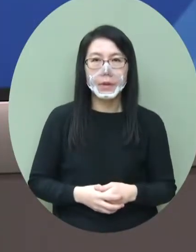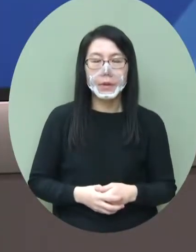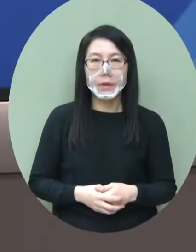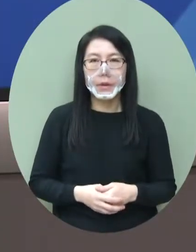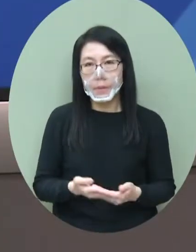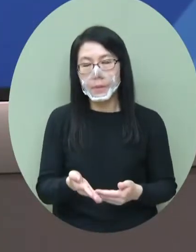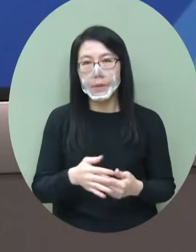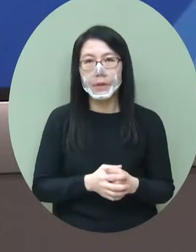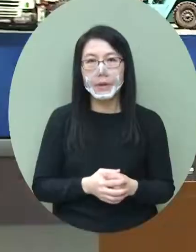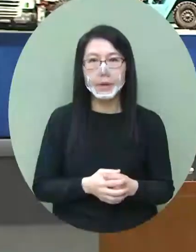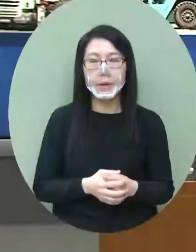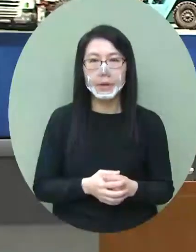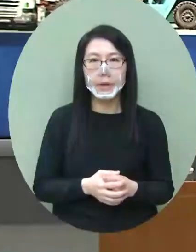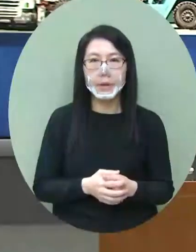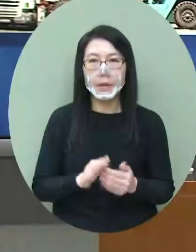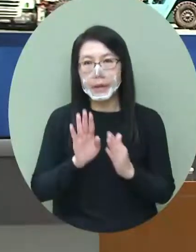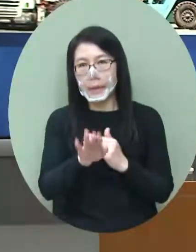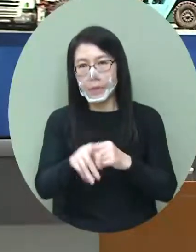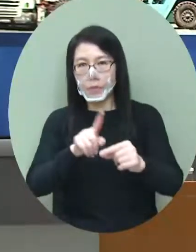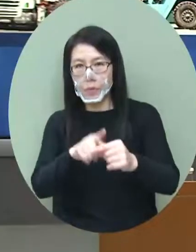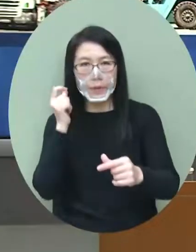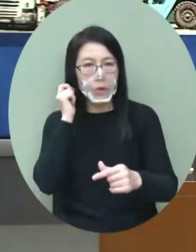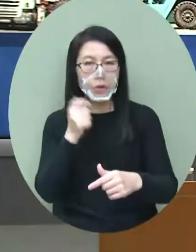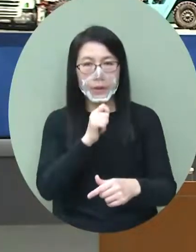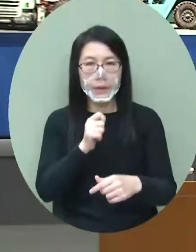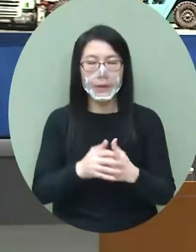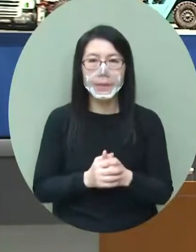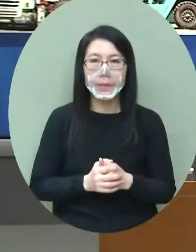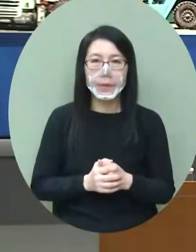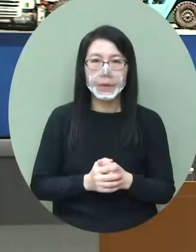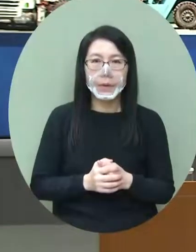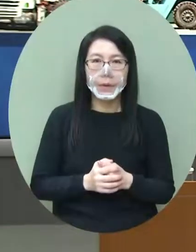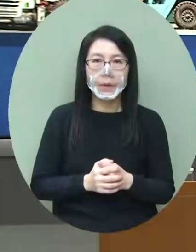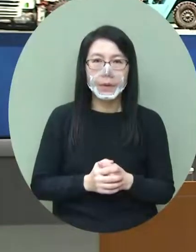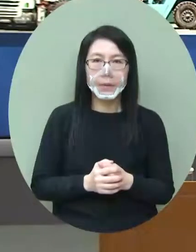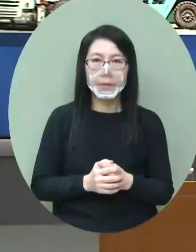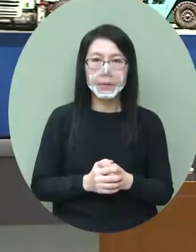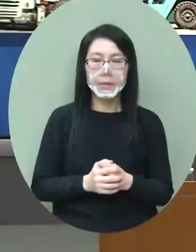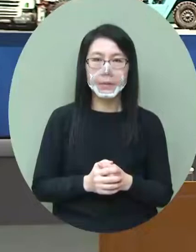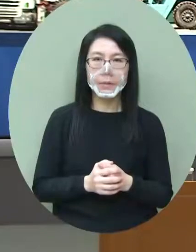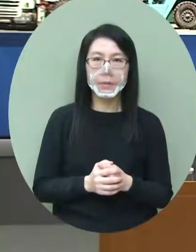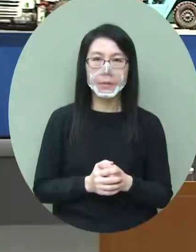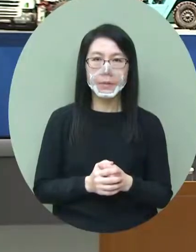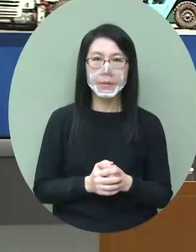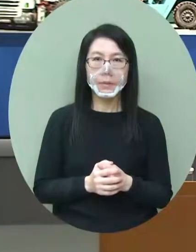中。第三位提问。后排中间的女记者，